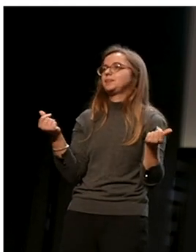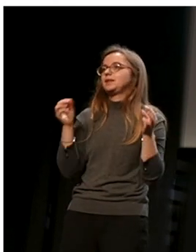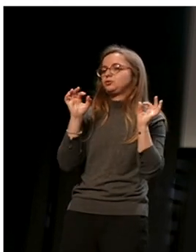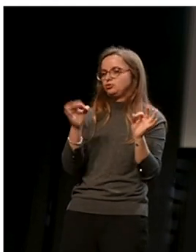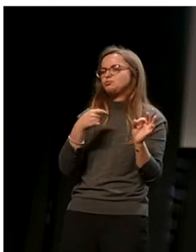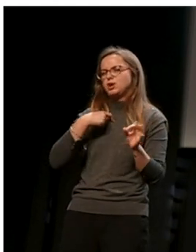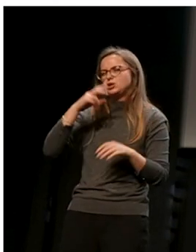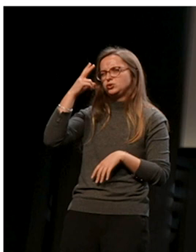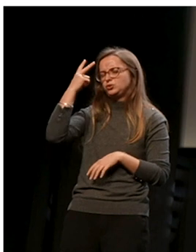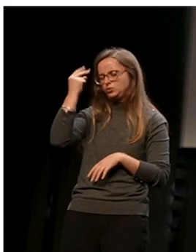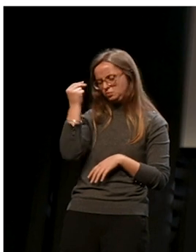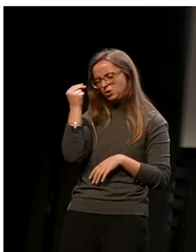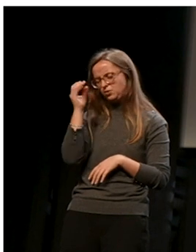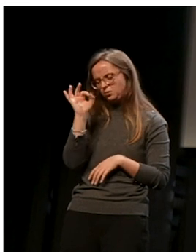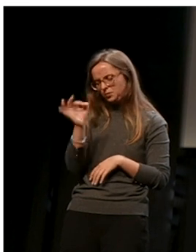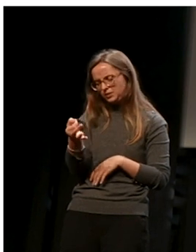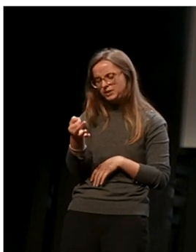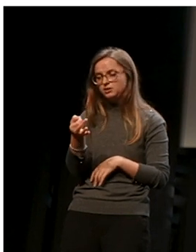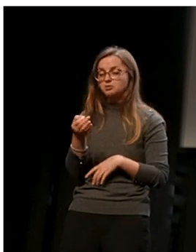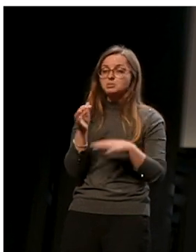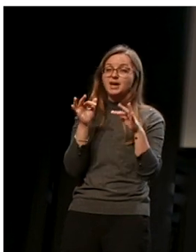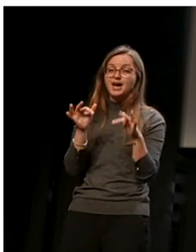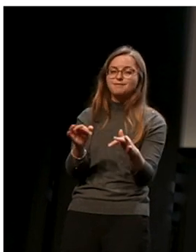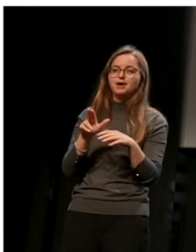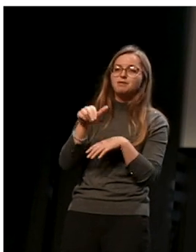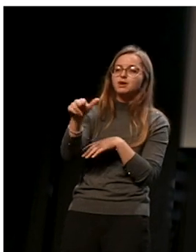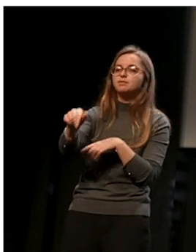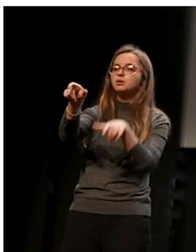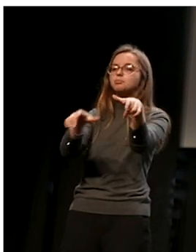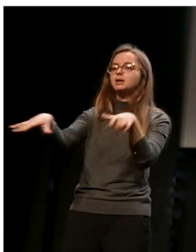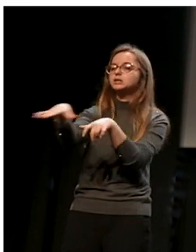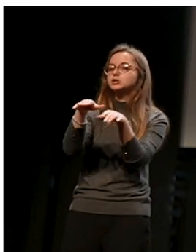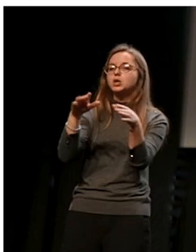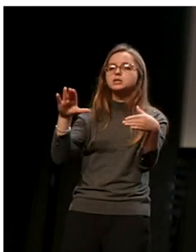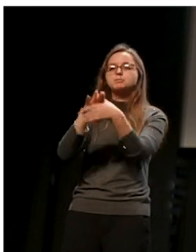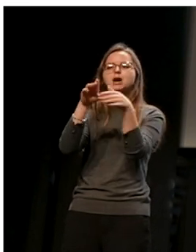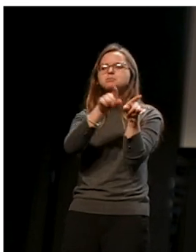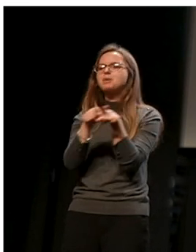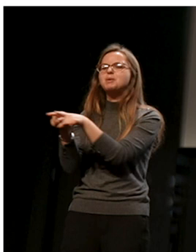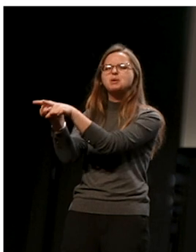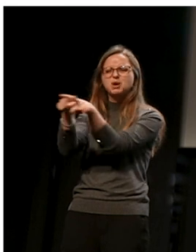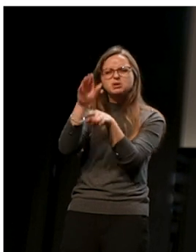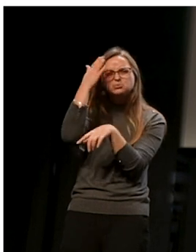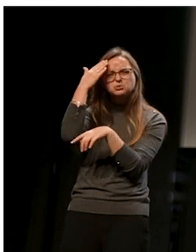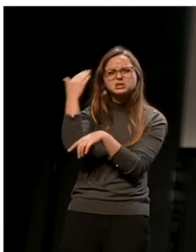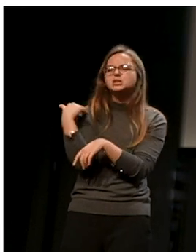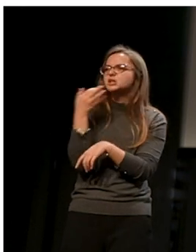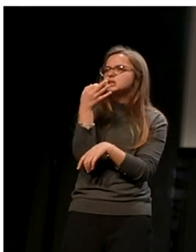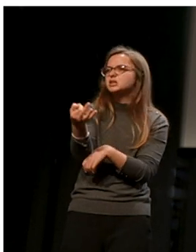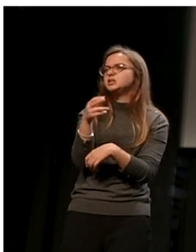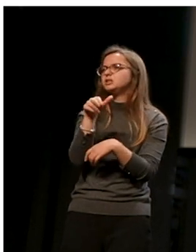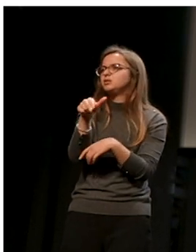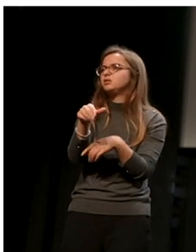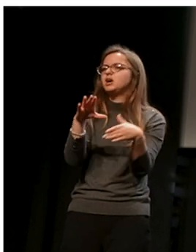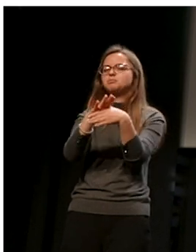que je comprends, mais du coup, tu vois, sur le fait qu'il y aurait un lissage comme ça, de plein d'images, comme vous disiez, que sur Midjourney, bon, sauf ceux qui vont peut-être avoir de la